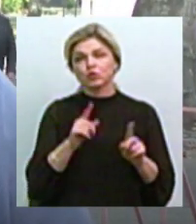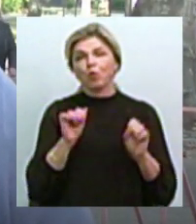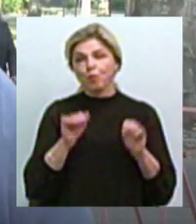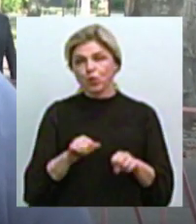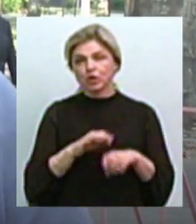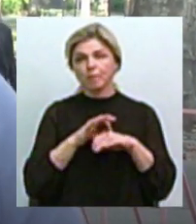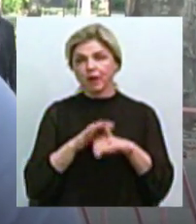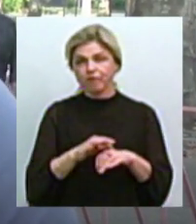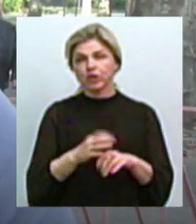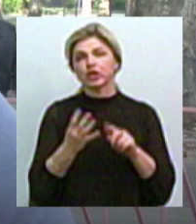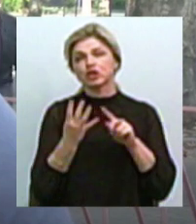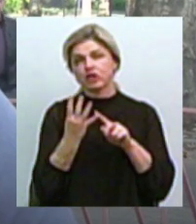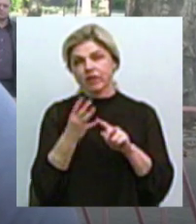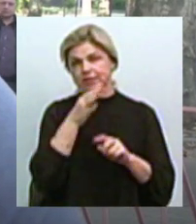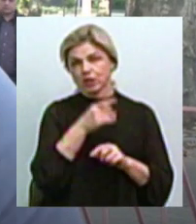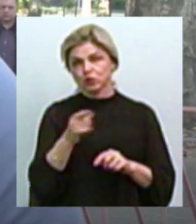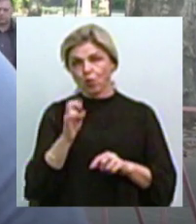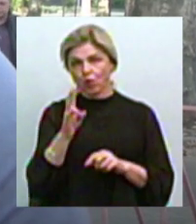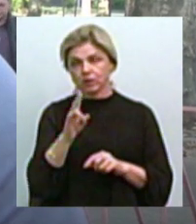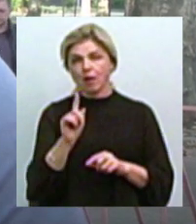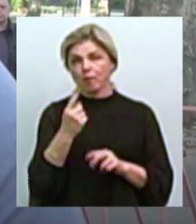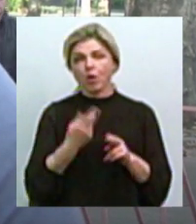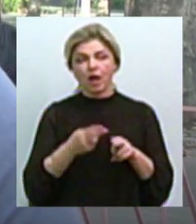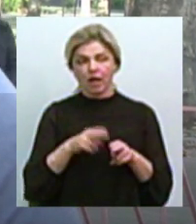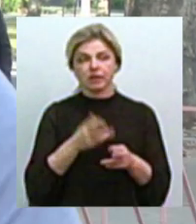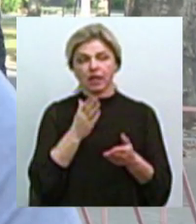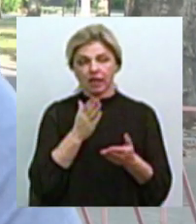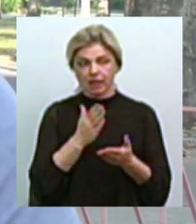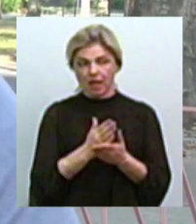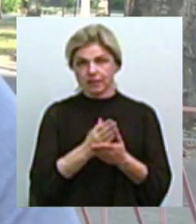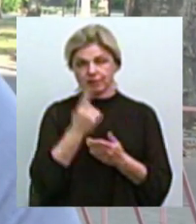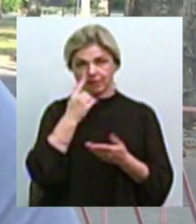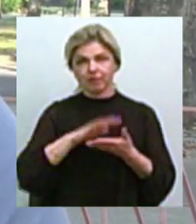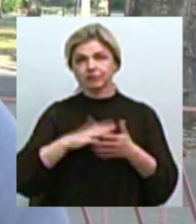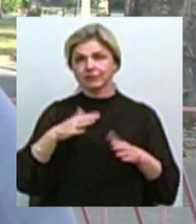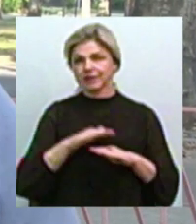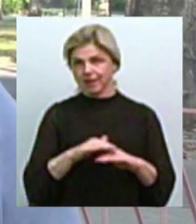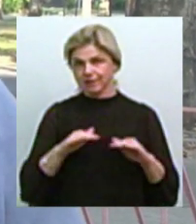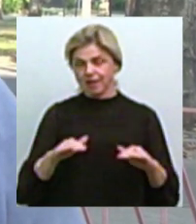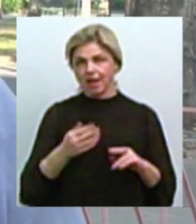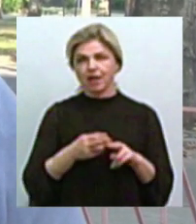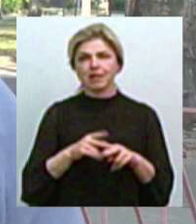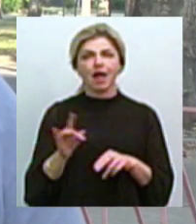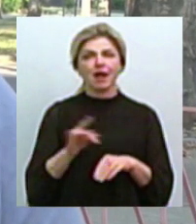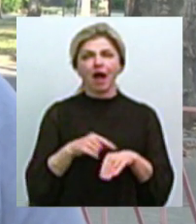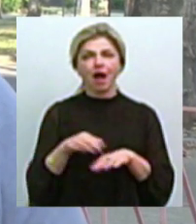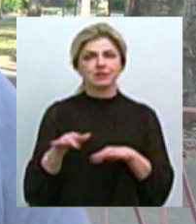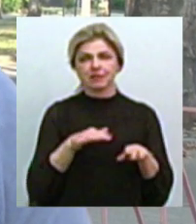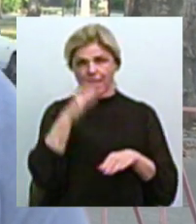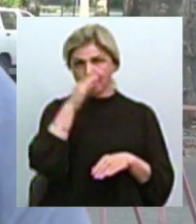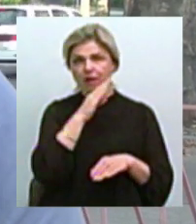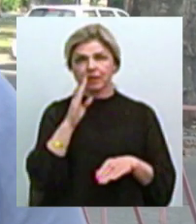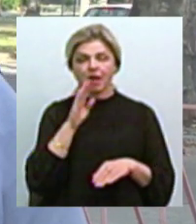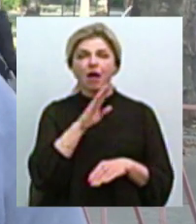Будемо організовувати і четвертий сезон, оскільки на це вплинули іскристі очі дітей. Це в першу чергу і реакція їх батьків, мам, бабусь,